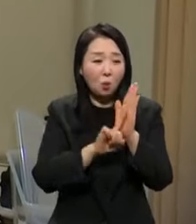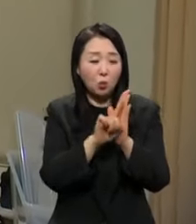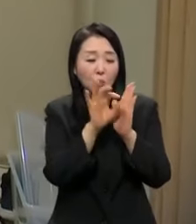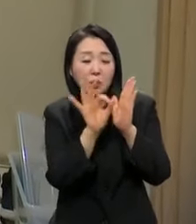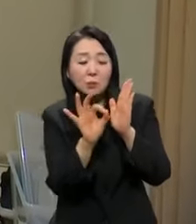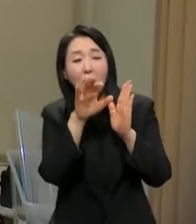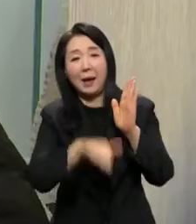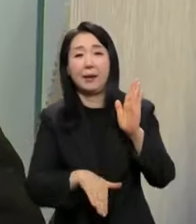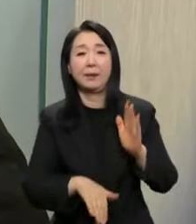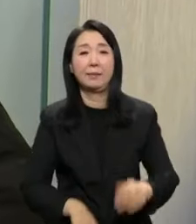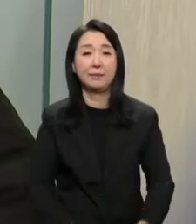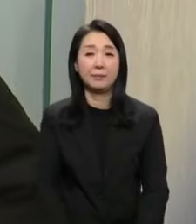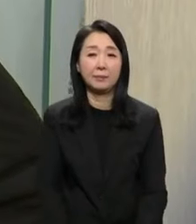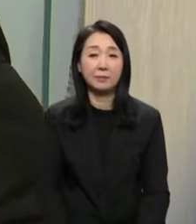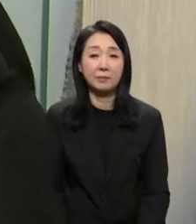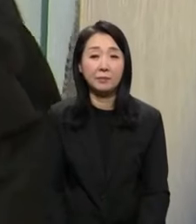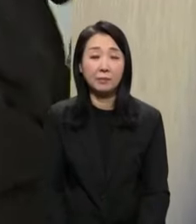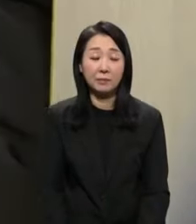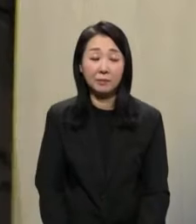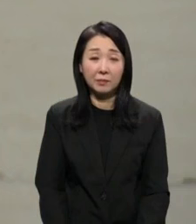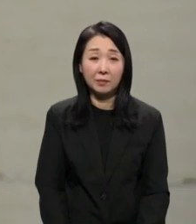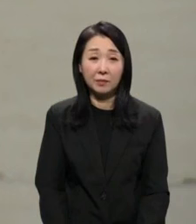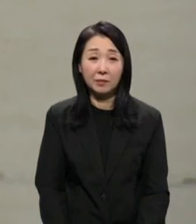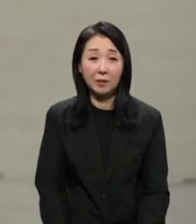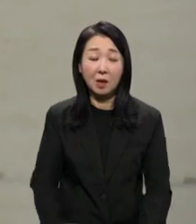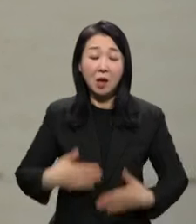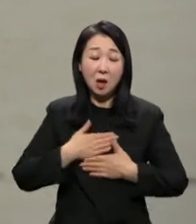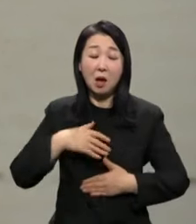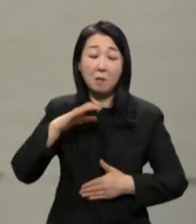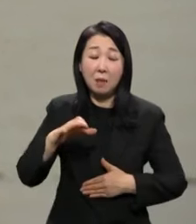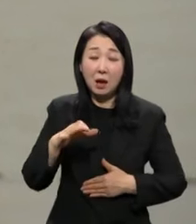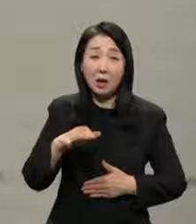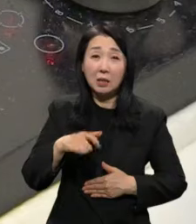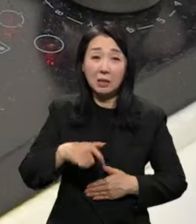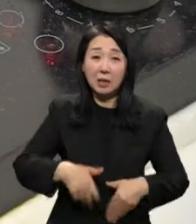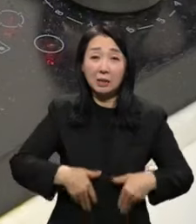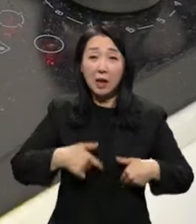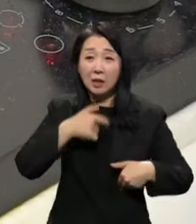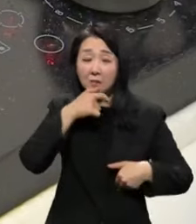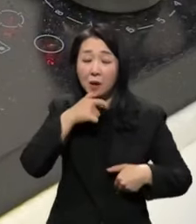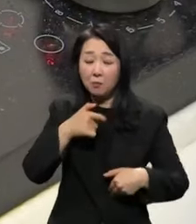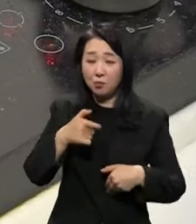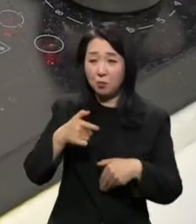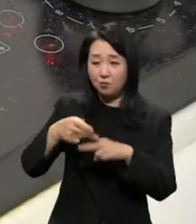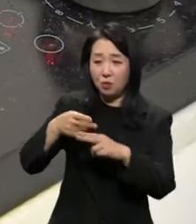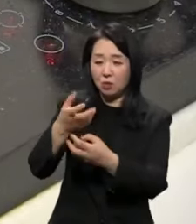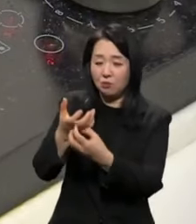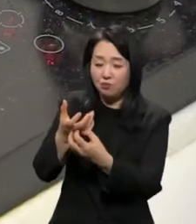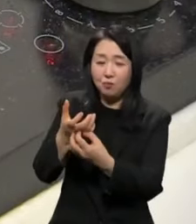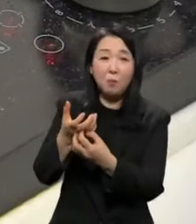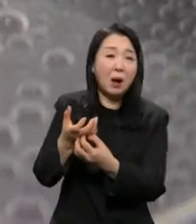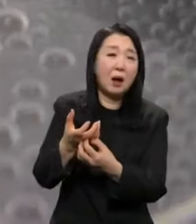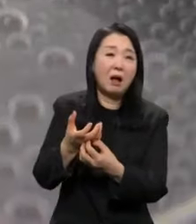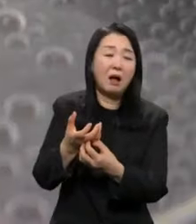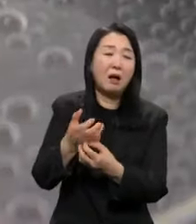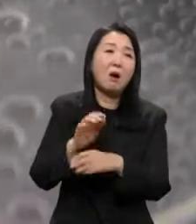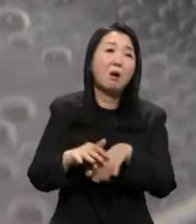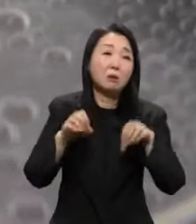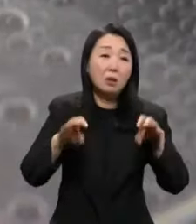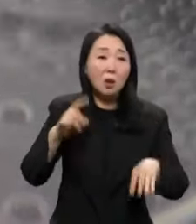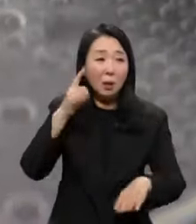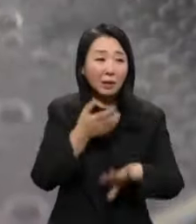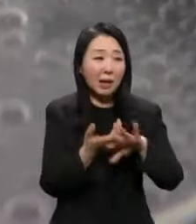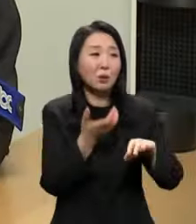날도 있다고 말합니다. 욕실에 온수를 틀고 부엌에서 물을 끓여도 소용없습니다. 결국 다른 곳으로 간